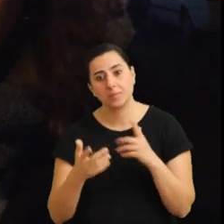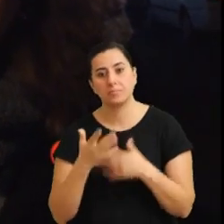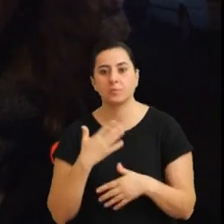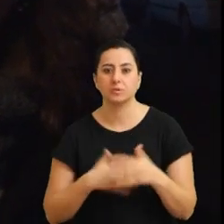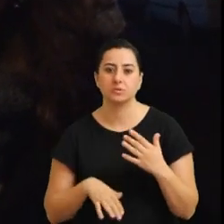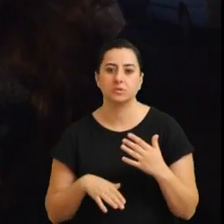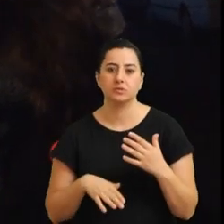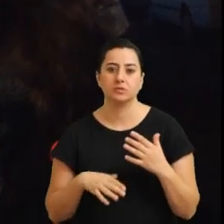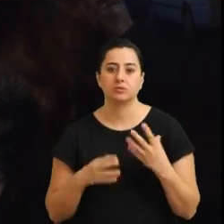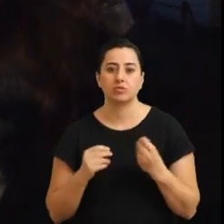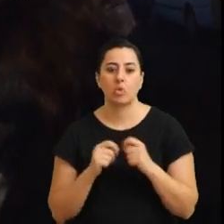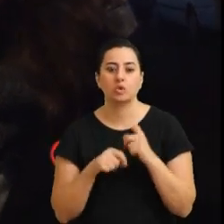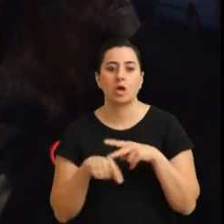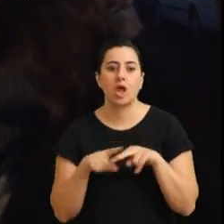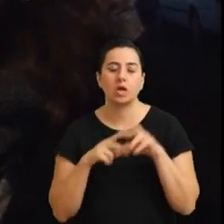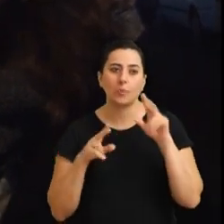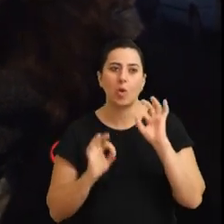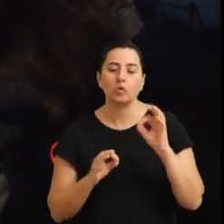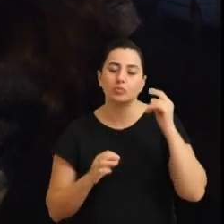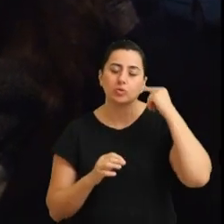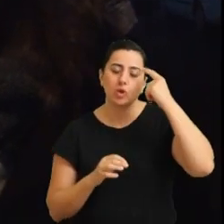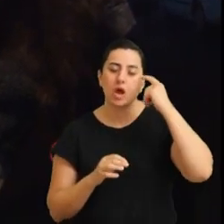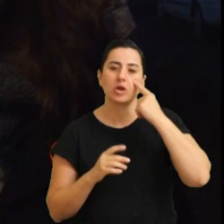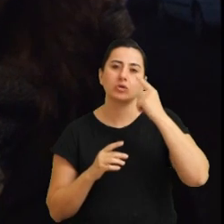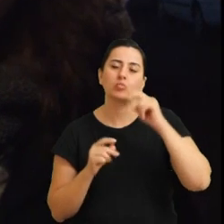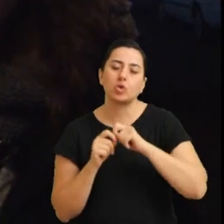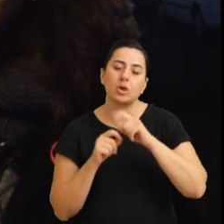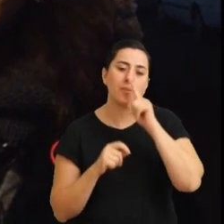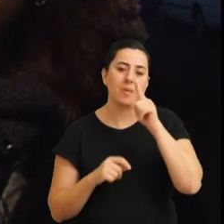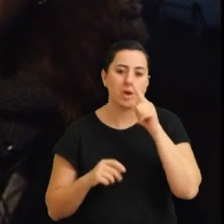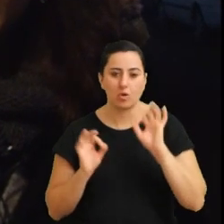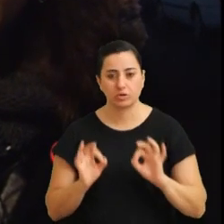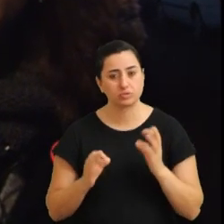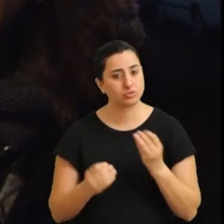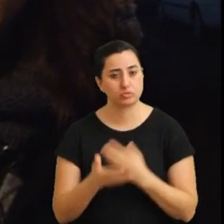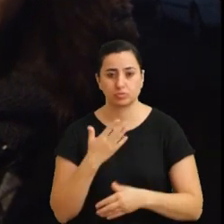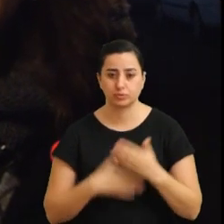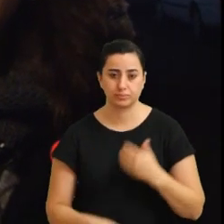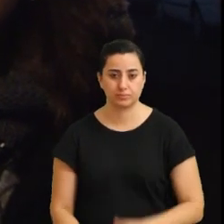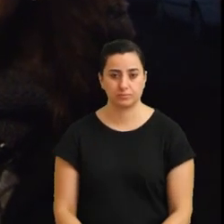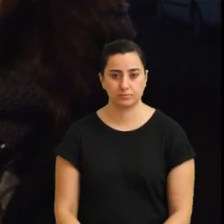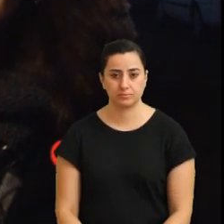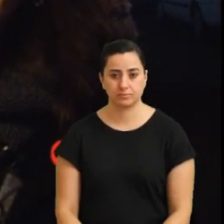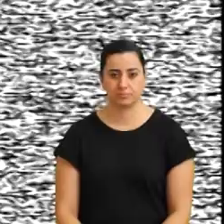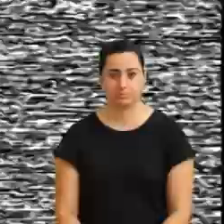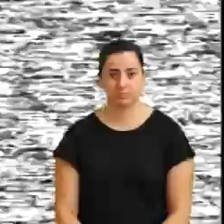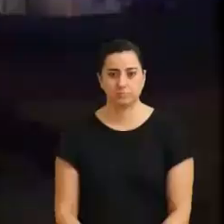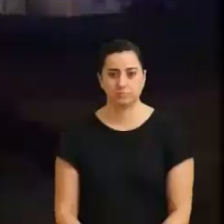diye bağırmaktan bozacı gibi oldum, rüyalarımda bile boza diye bağıracağım valla. Çok yoruldum, çok yorucu bir iş.